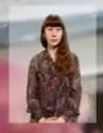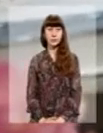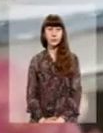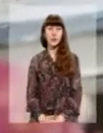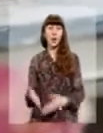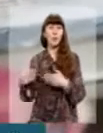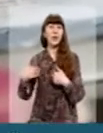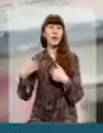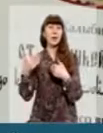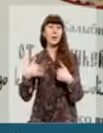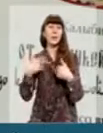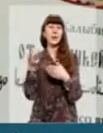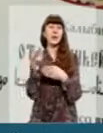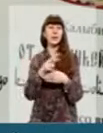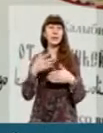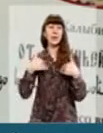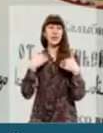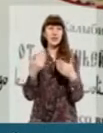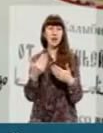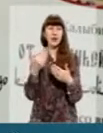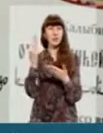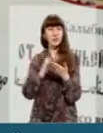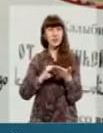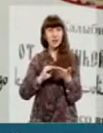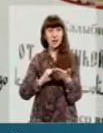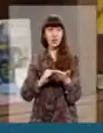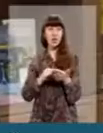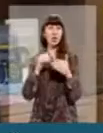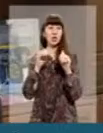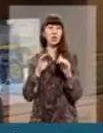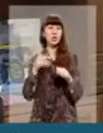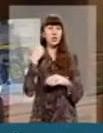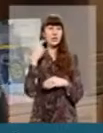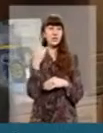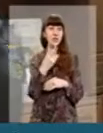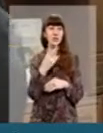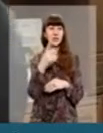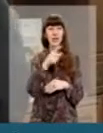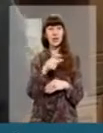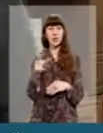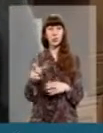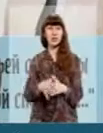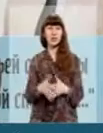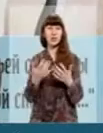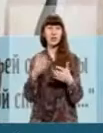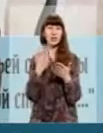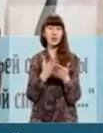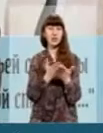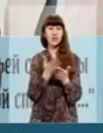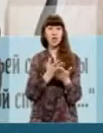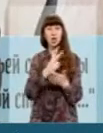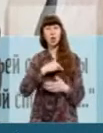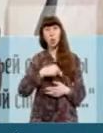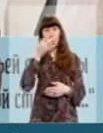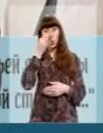Прийти поздравить автора с завершением работы над очередной книгой пришли сегодня известные личности, среди которых ветераны труда,